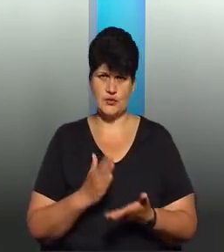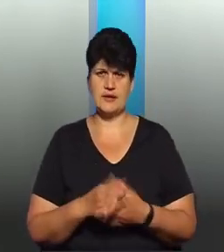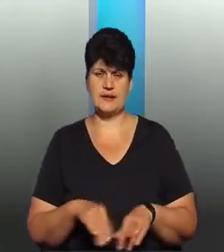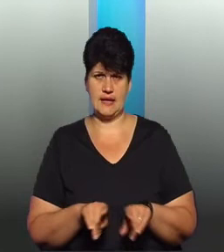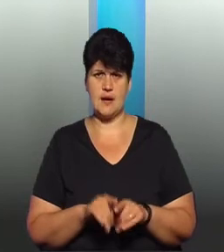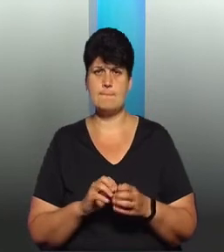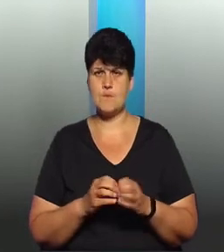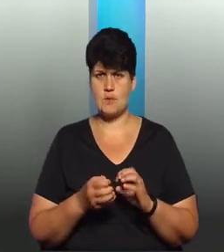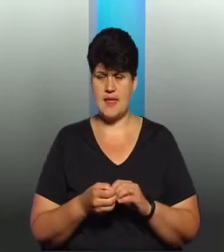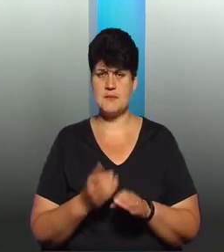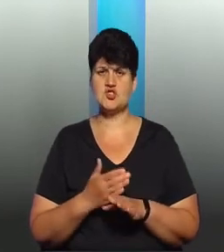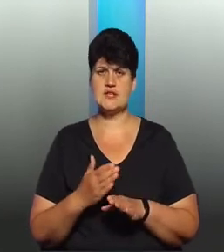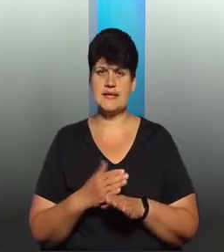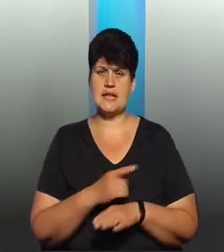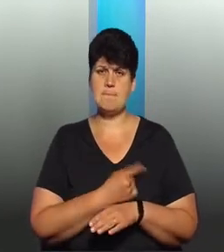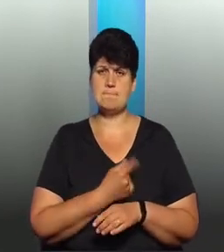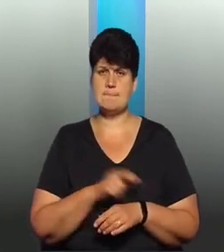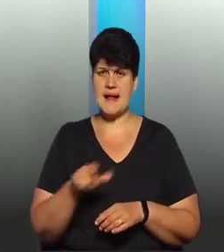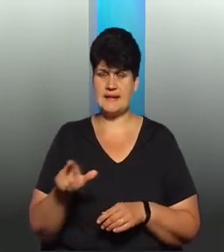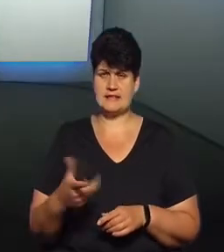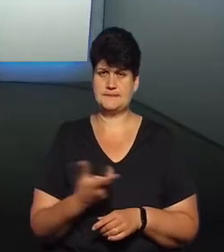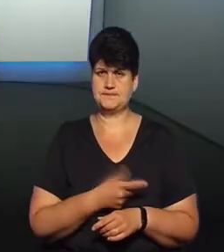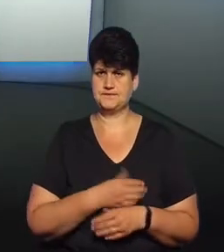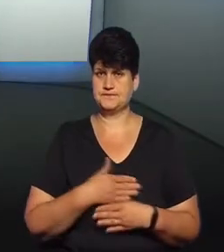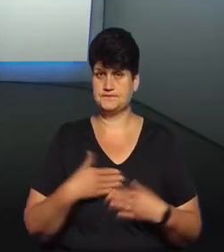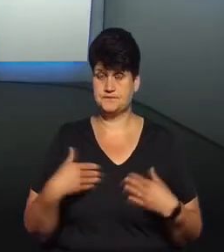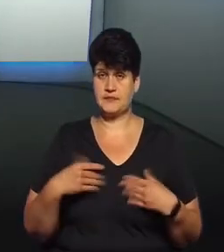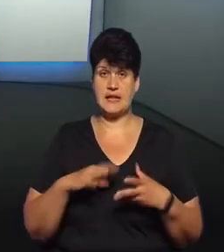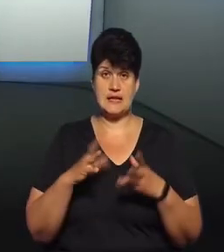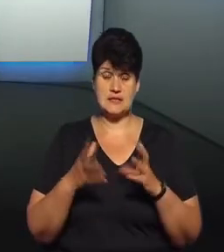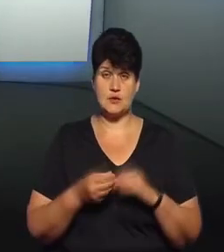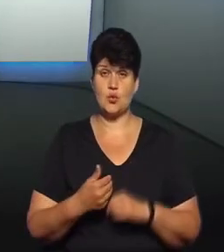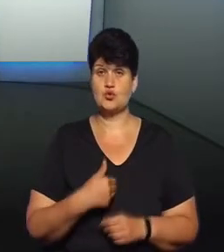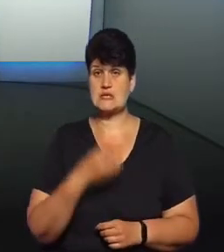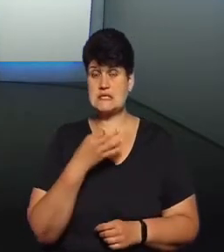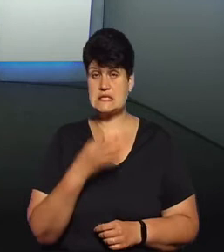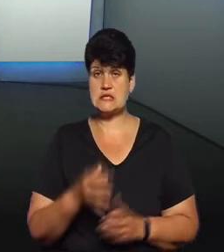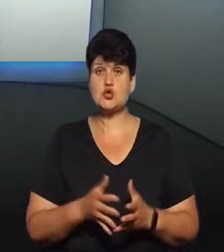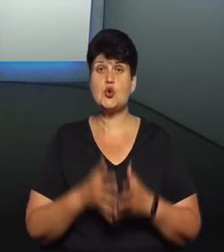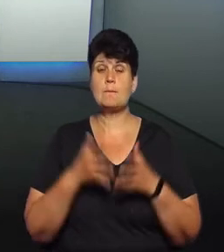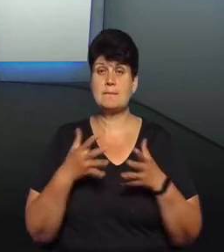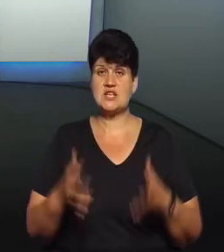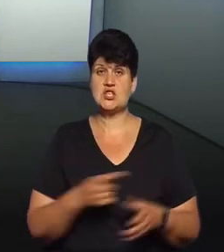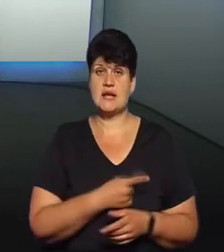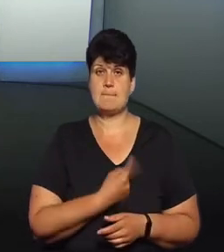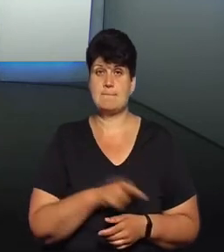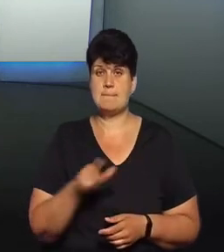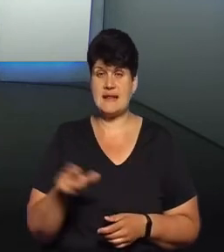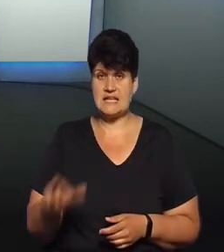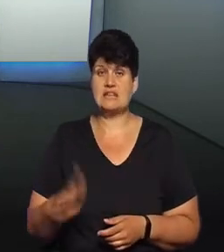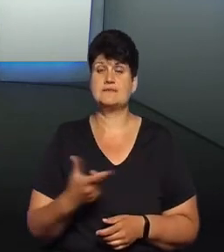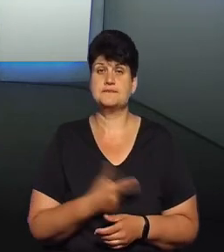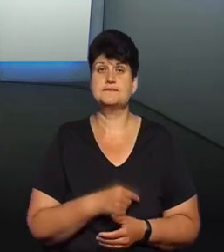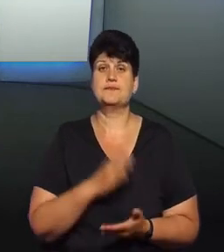якби відмовляється вакцинуватися. Але на загал я би хотів сказати, що більшість медиків, вони вакцинуються. І серед моїх знайомих дуже